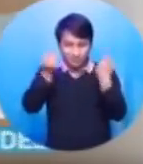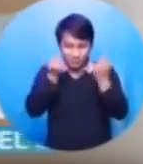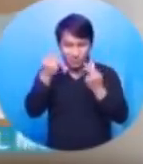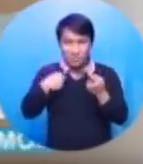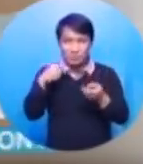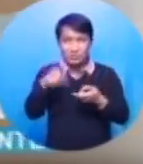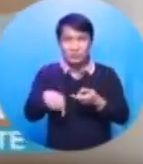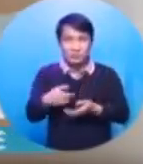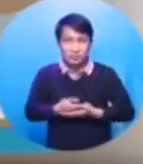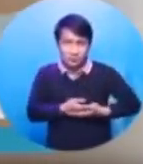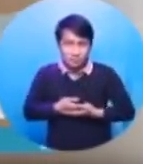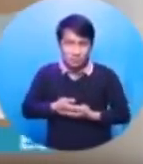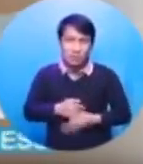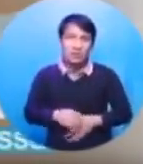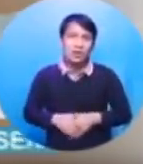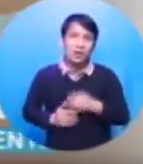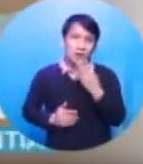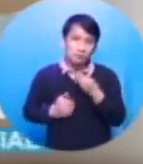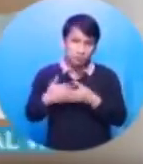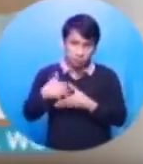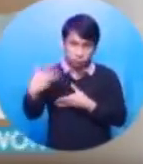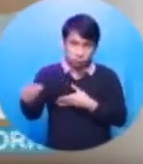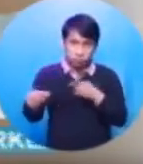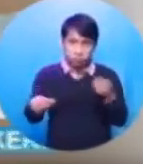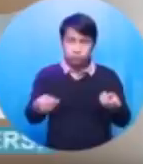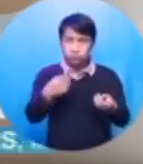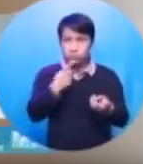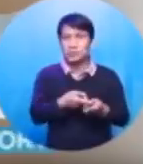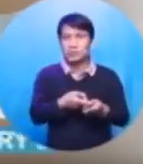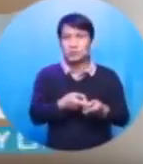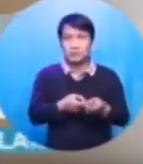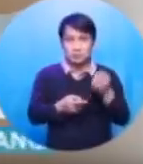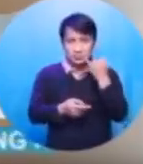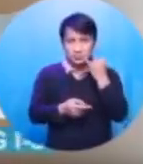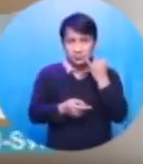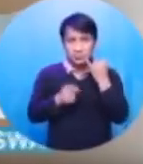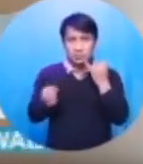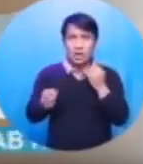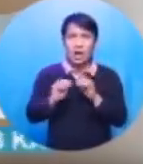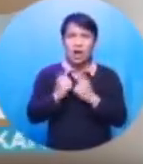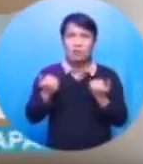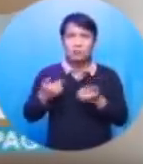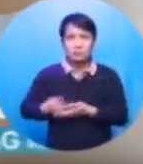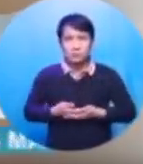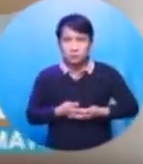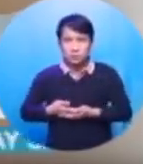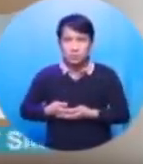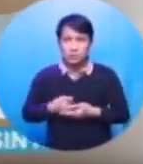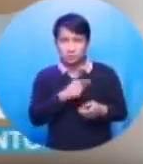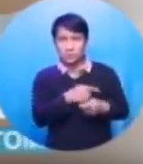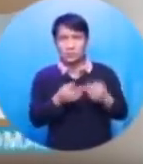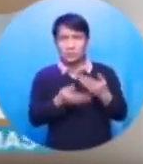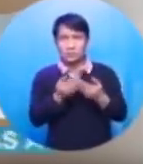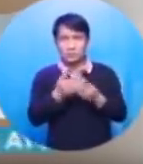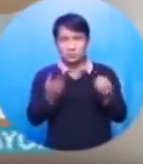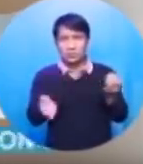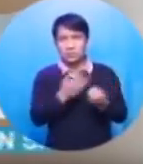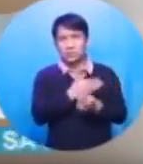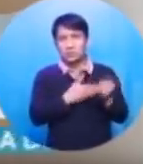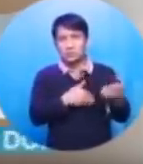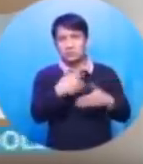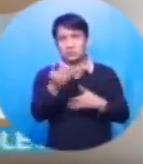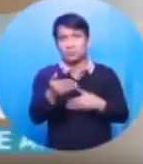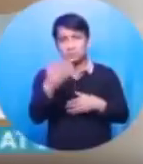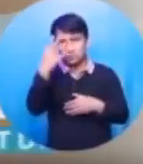may point nga naman tong si Joanne. So pag pinalayas mo itong si Joanne, paano yung bata? Si Joanne madali lang maka-adapt yan. Pwede